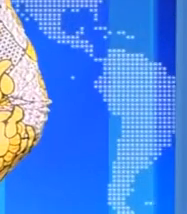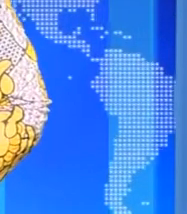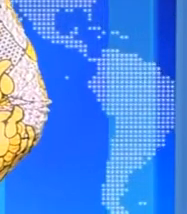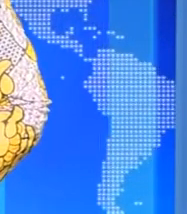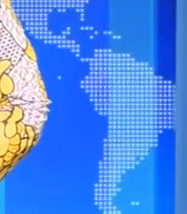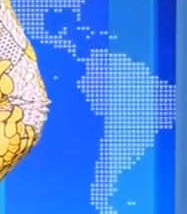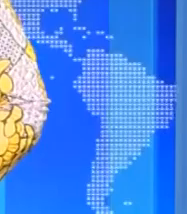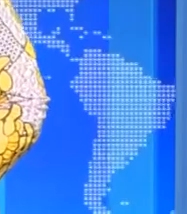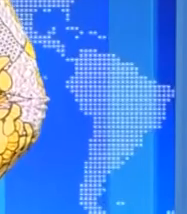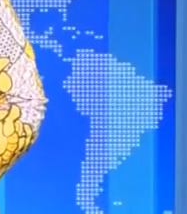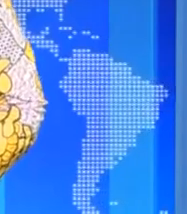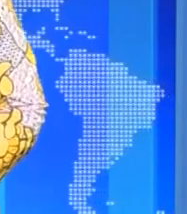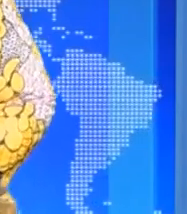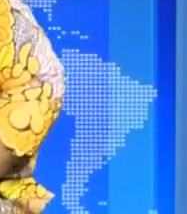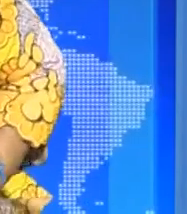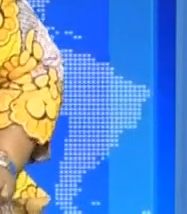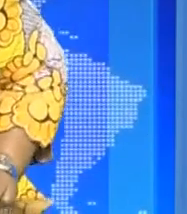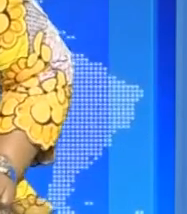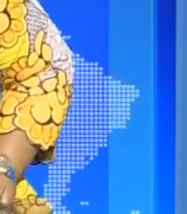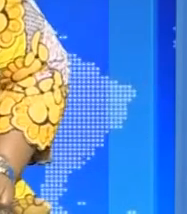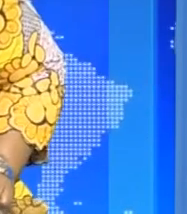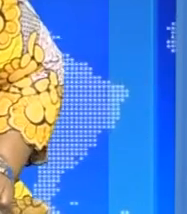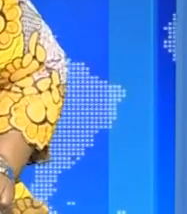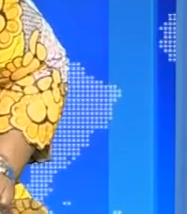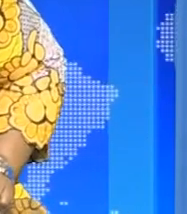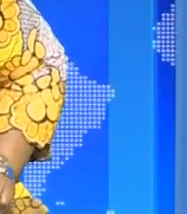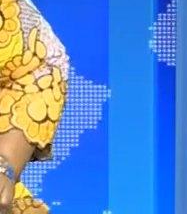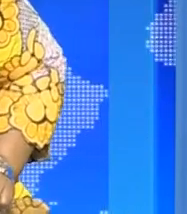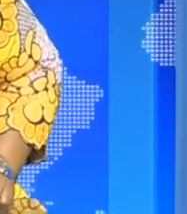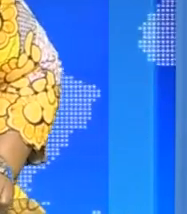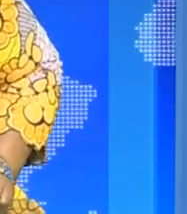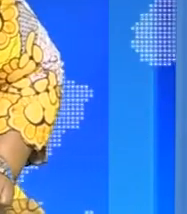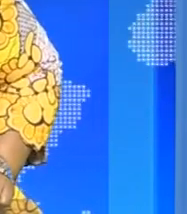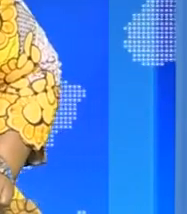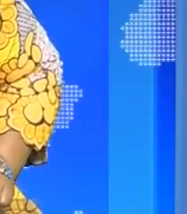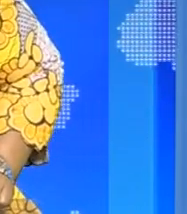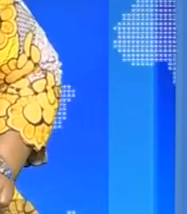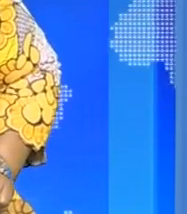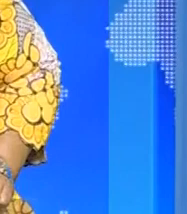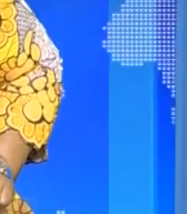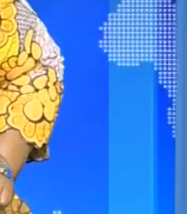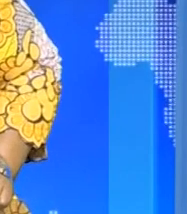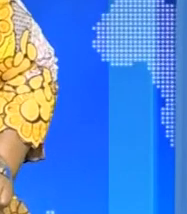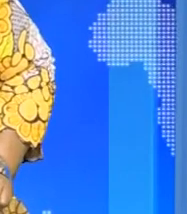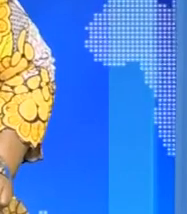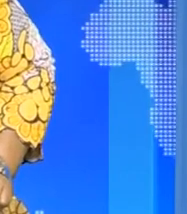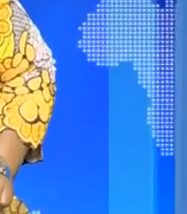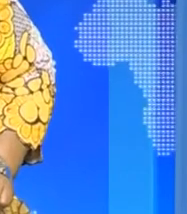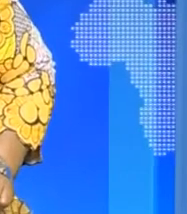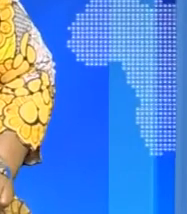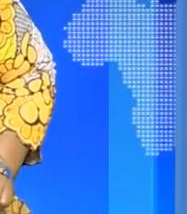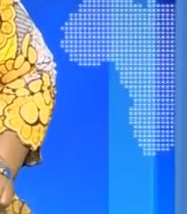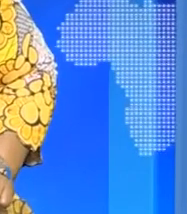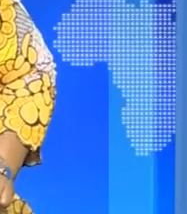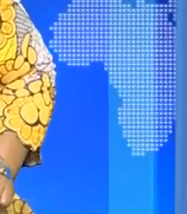la fourniture d'eau dans les communes et quartiers ci-après, Gombe, Lingwala, Kasavubu, Bandalungwa,